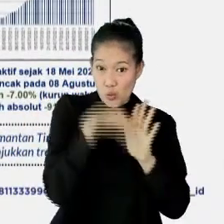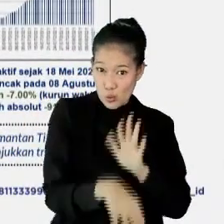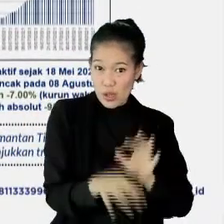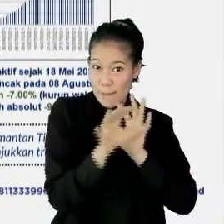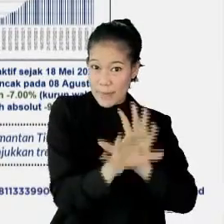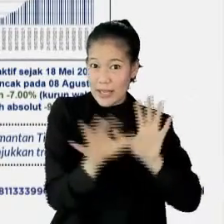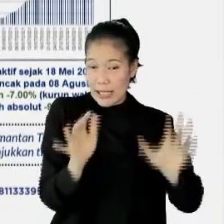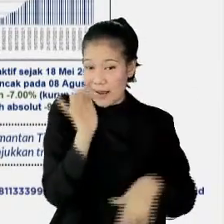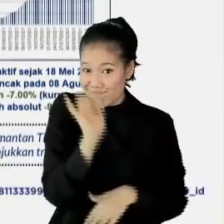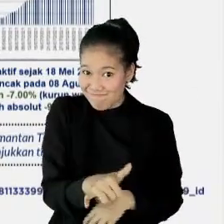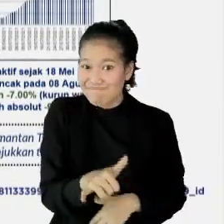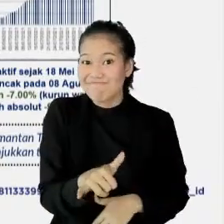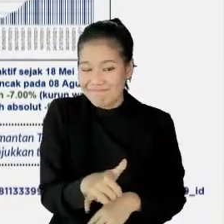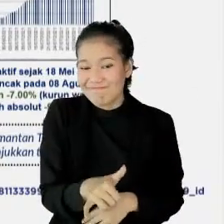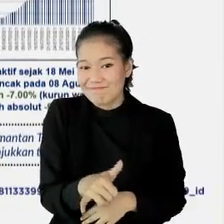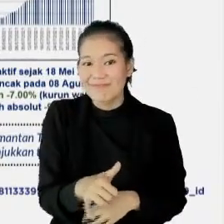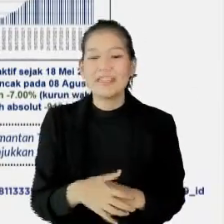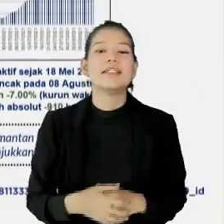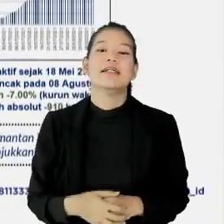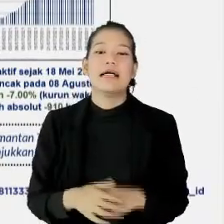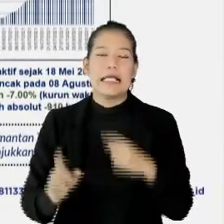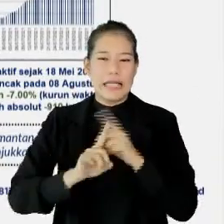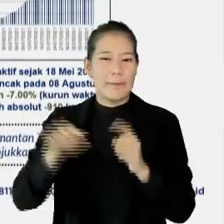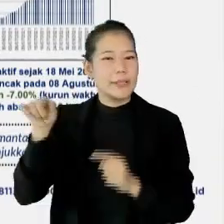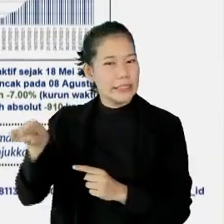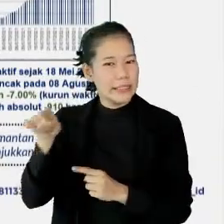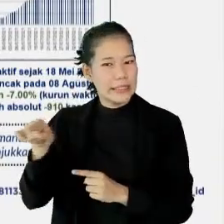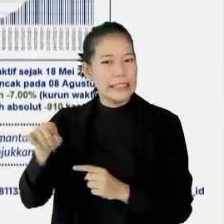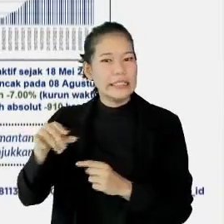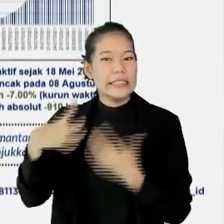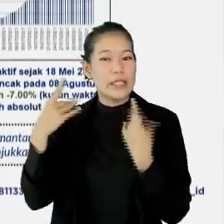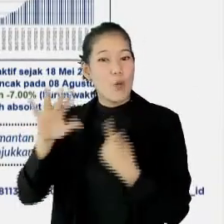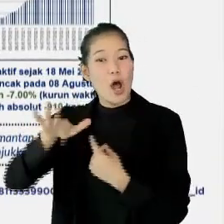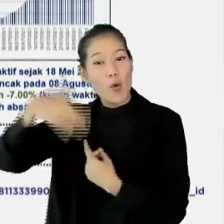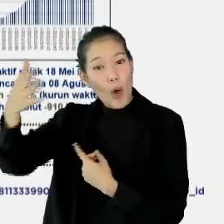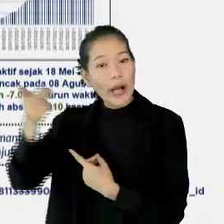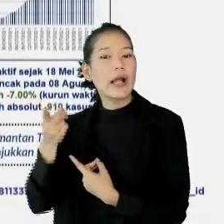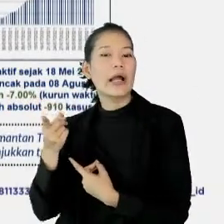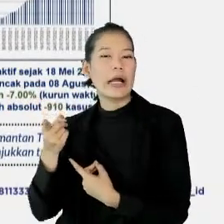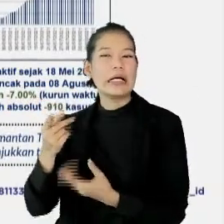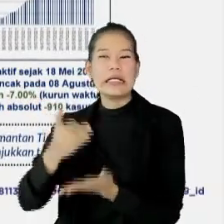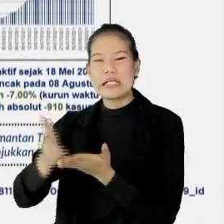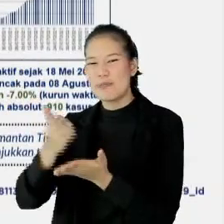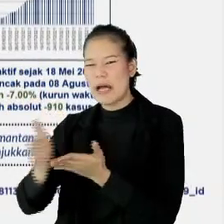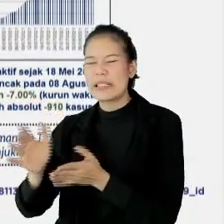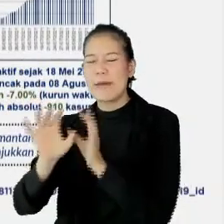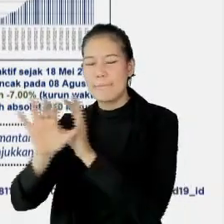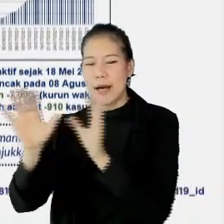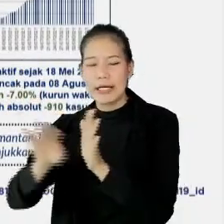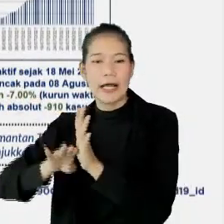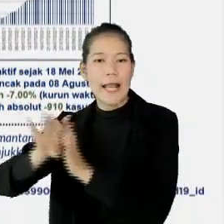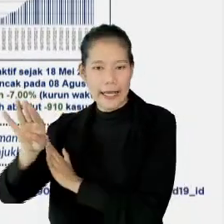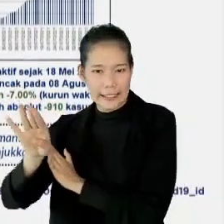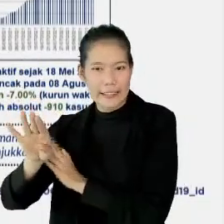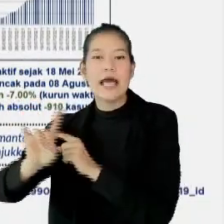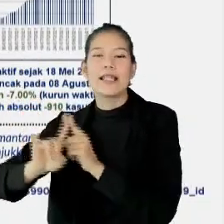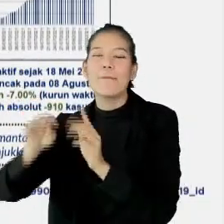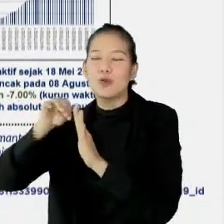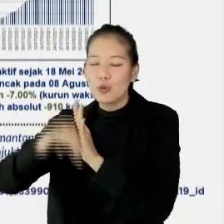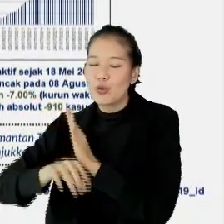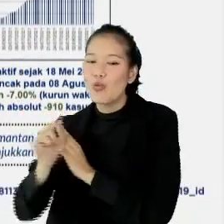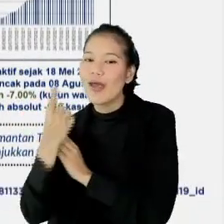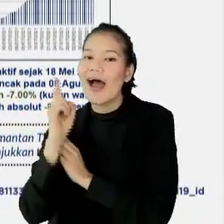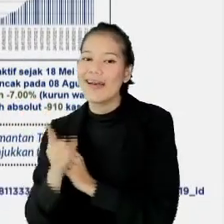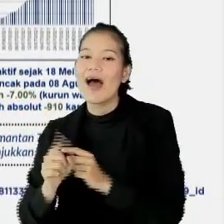penurunannya sudah cukup signifikan gitu, kita pantau, tapi di luar Jawa dan Bali, sebagian masih naik, sebagian sudah ada yang mulai